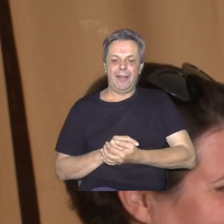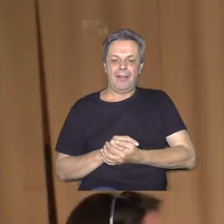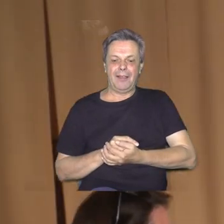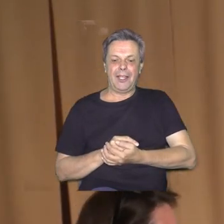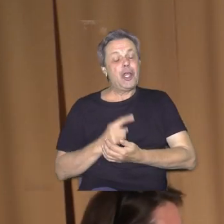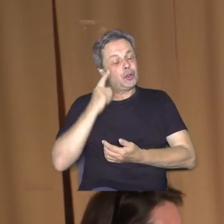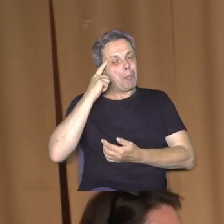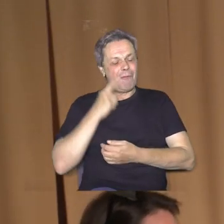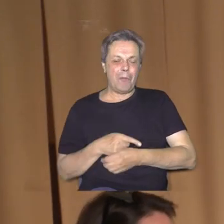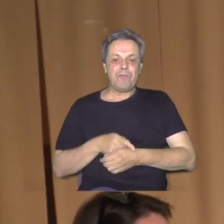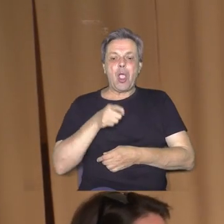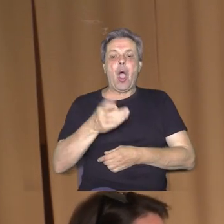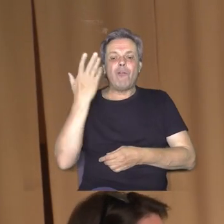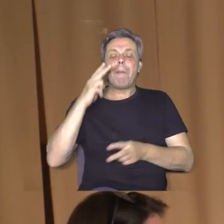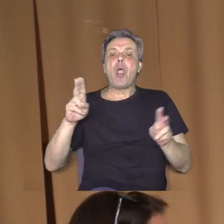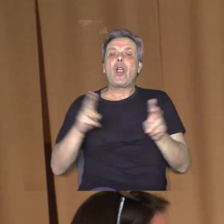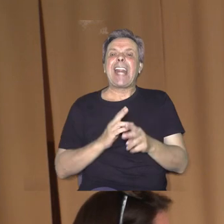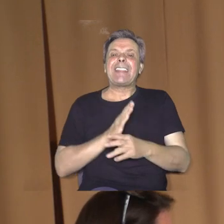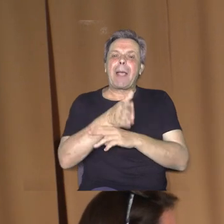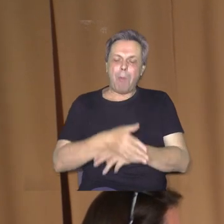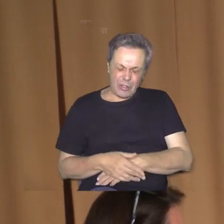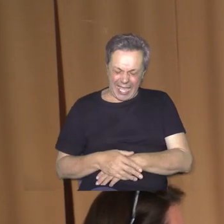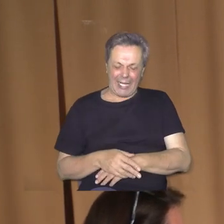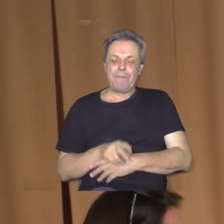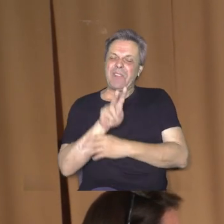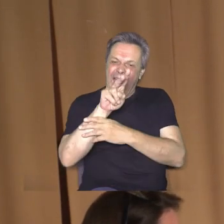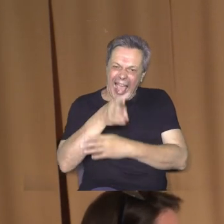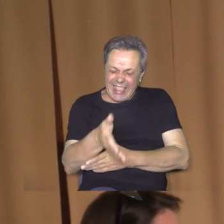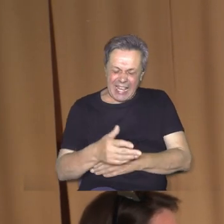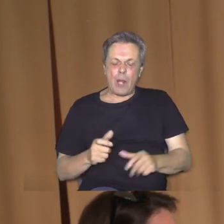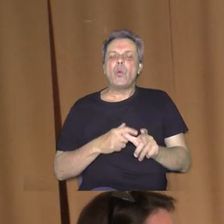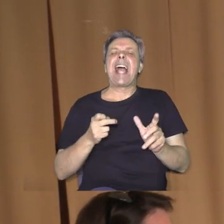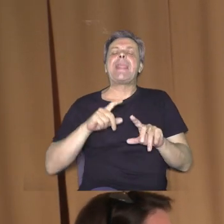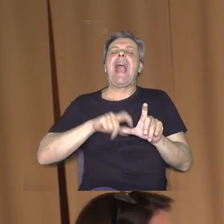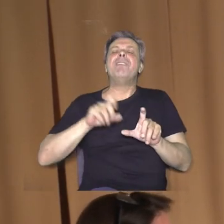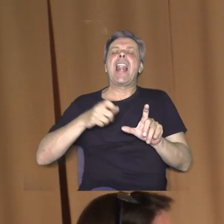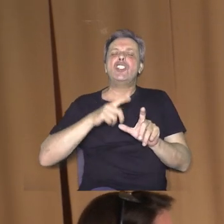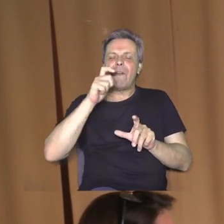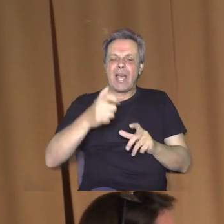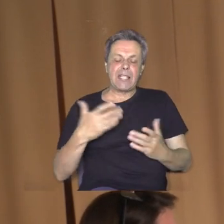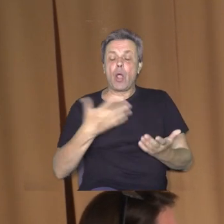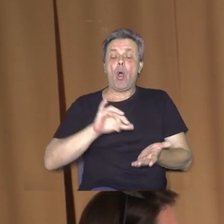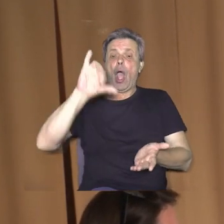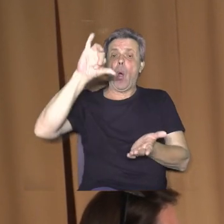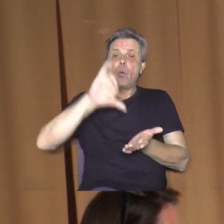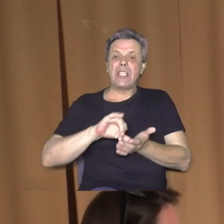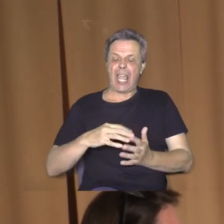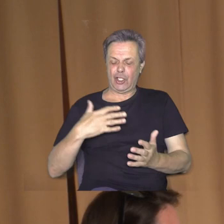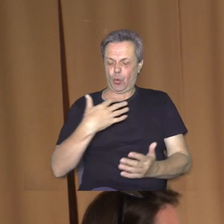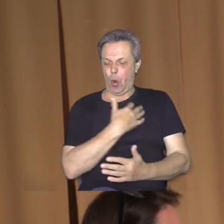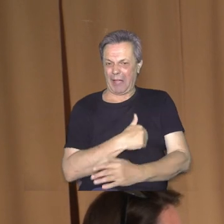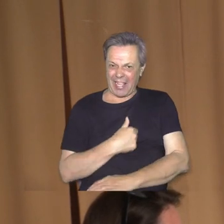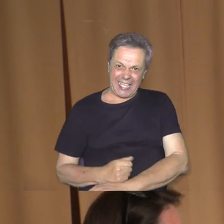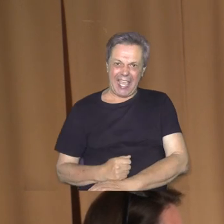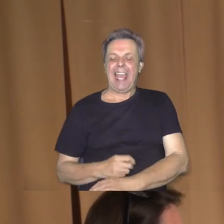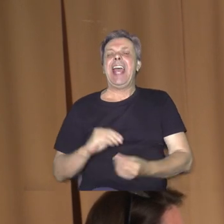zgodno. Ovo je bio kratak posjet ateljeu Sanje Fališevac, koji se nalazi u središtu